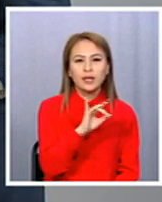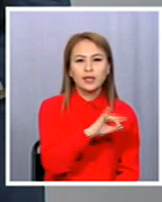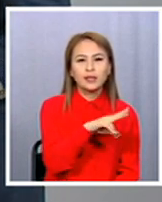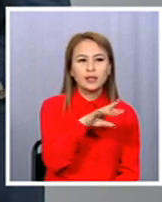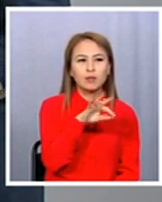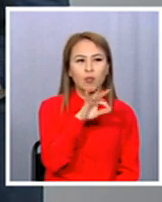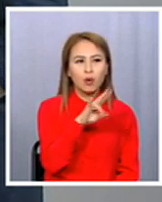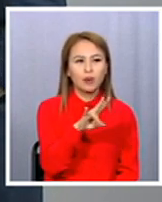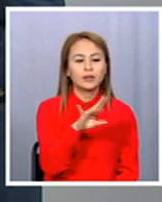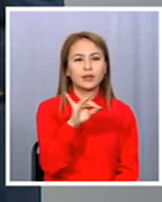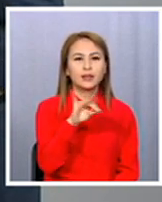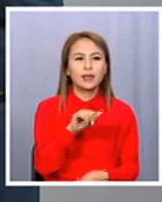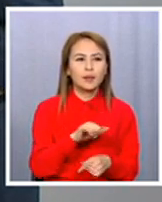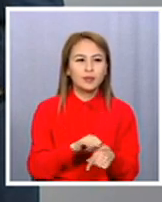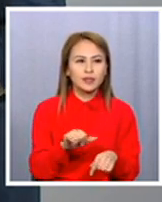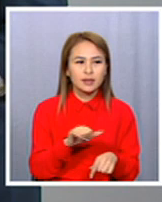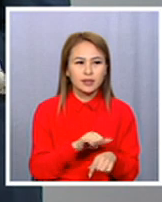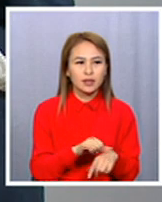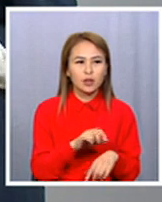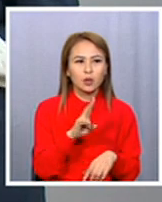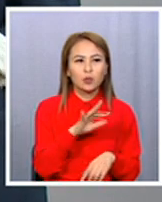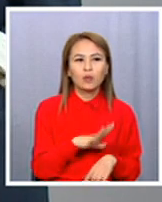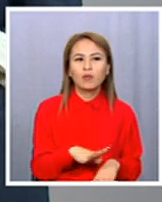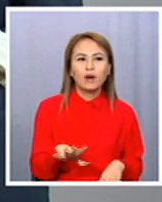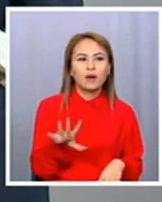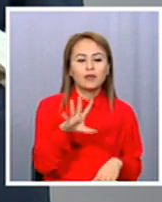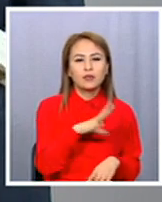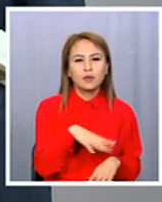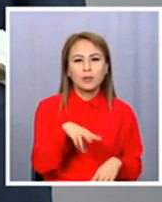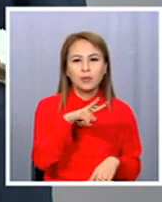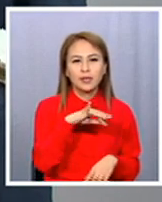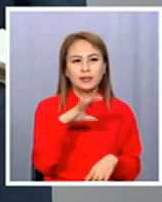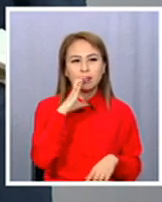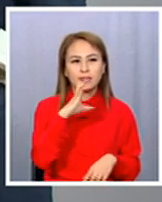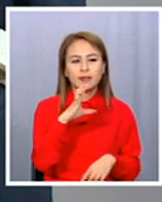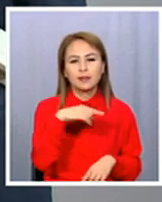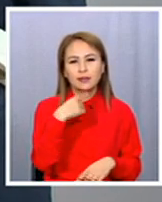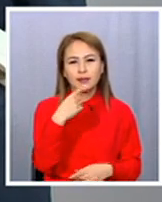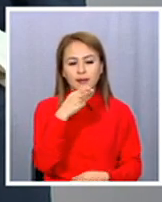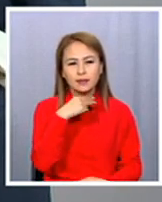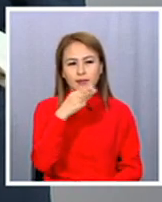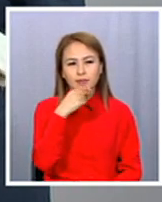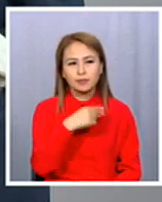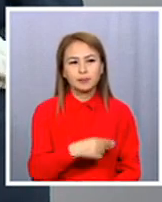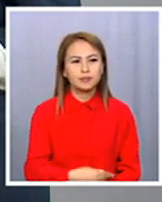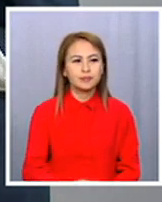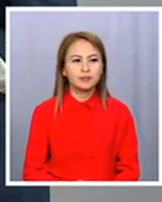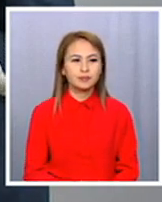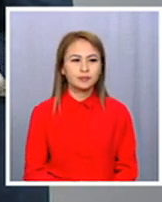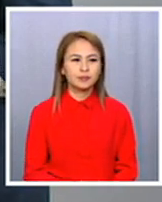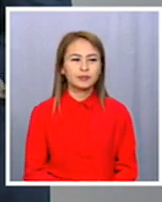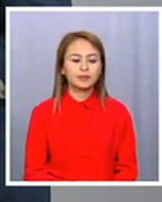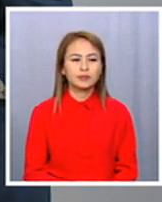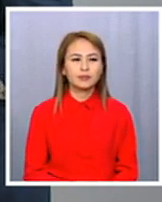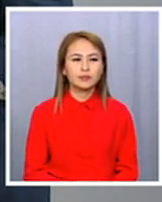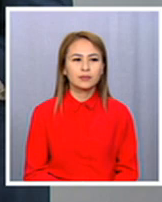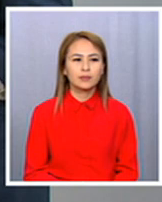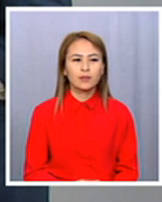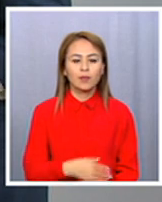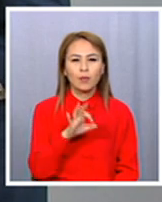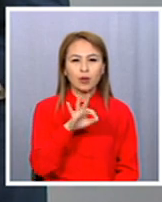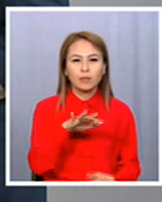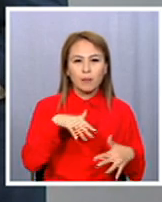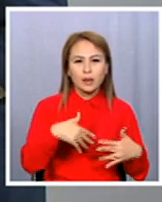и лимон и апельсин, ну во всем мы С едим. От простуды